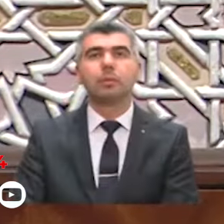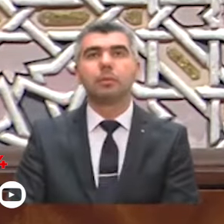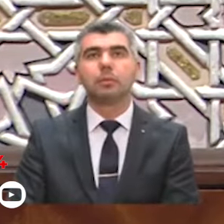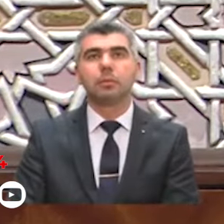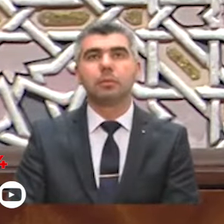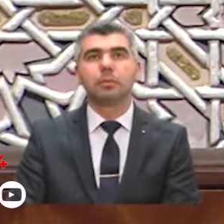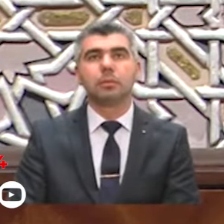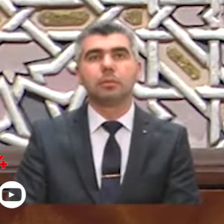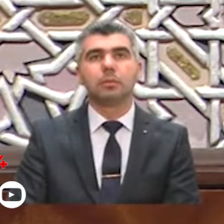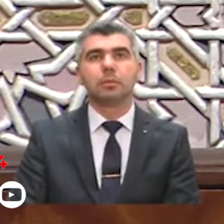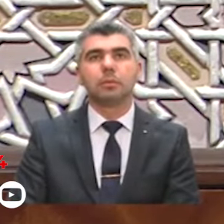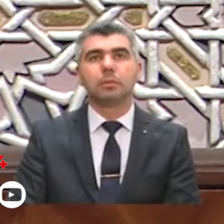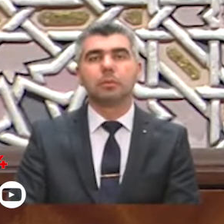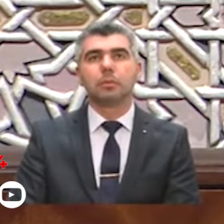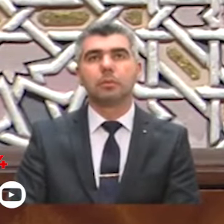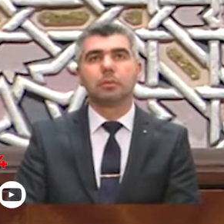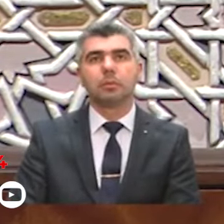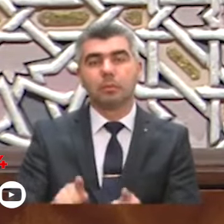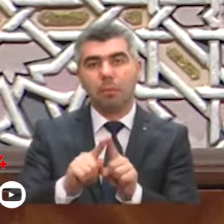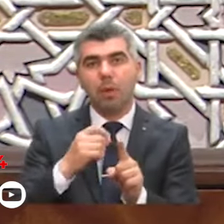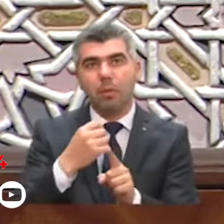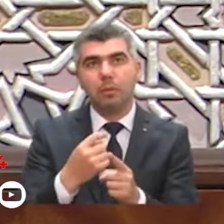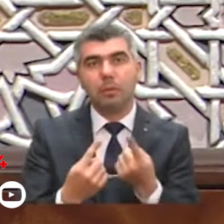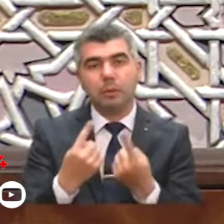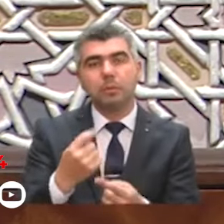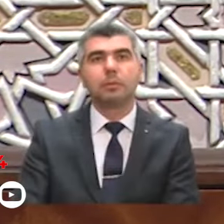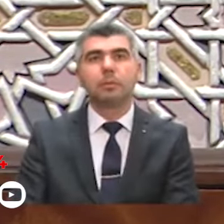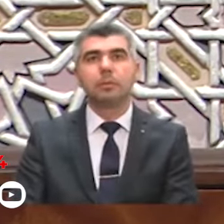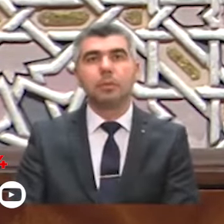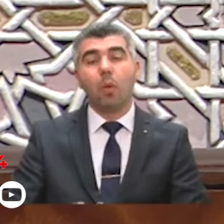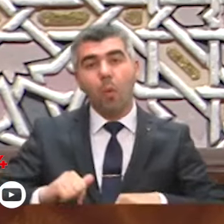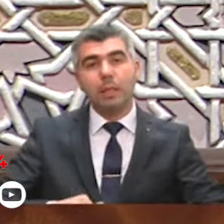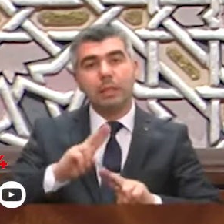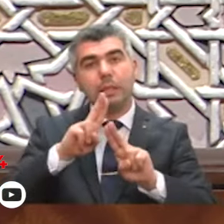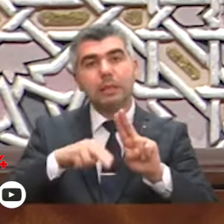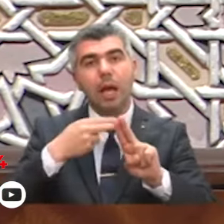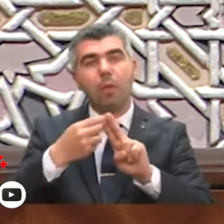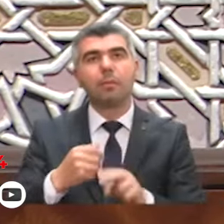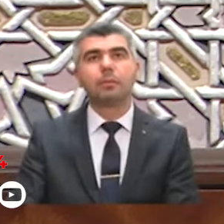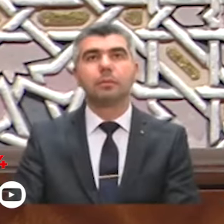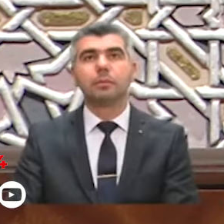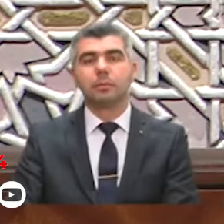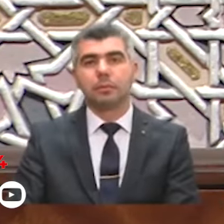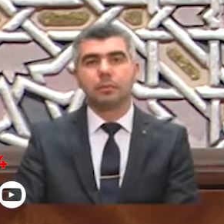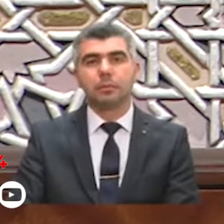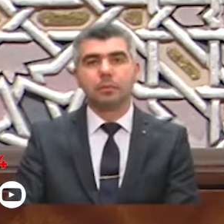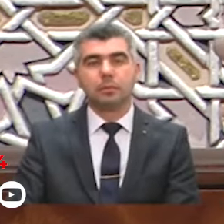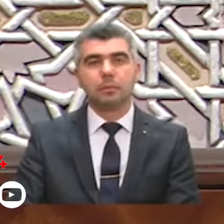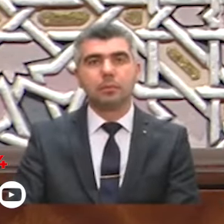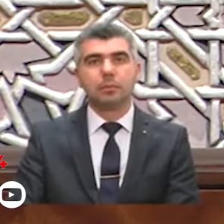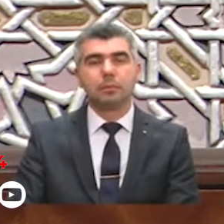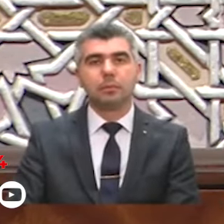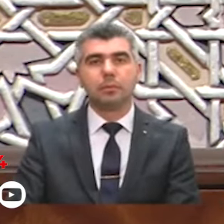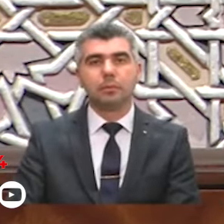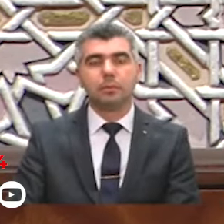شكرا سيدي. اسي سيمو وماشي شغلك هذا الشيء. الوزيره كتجاوب وطارح، مالك انت ومالك انت؟ اش هاد